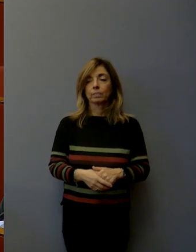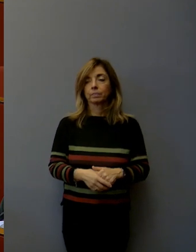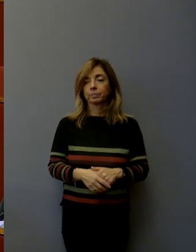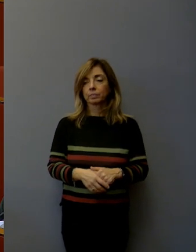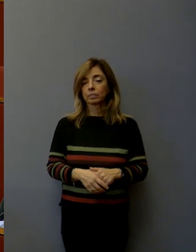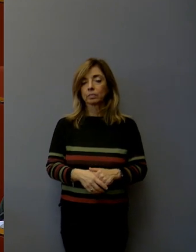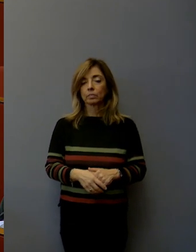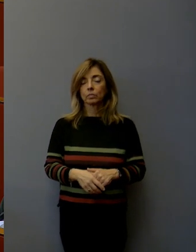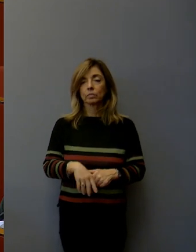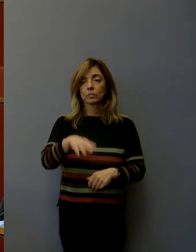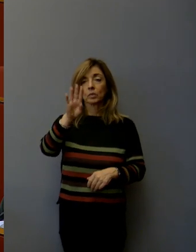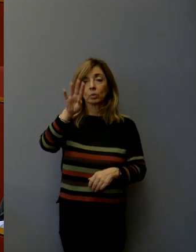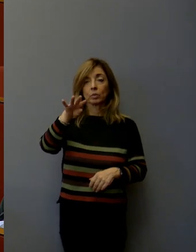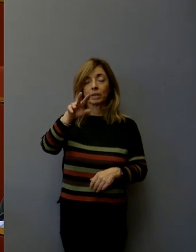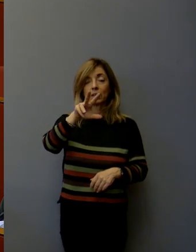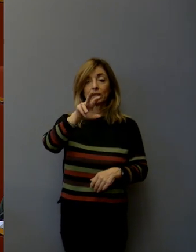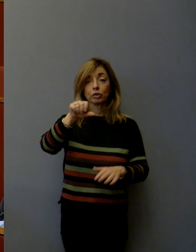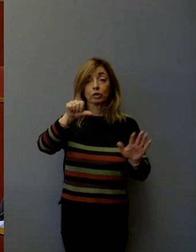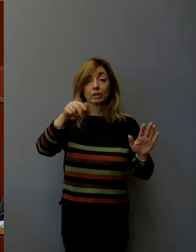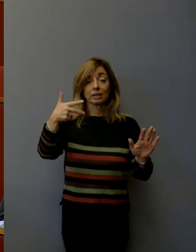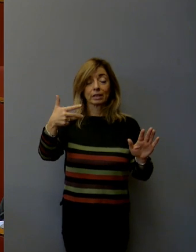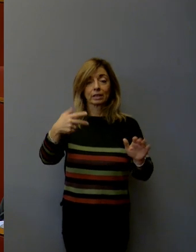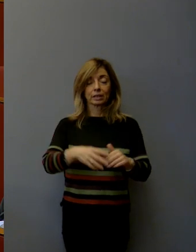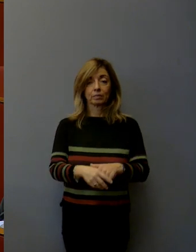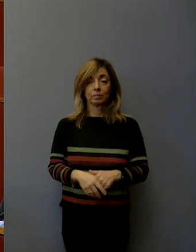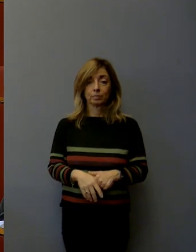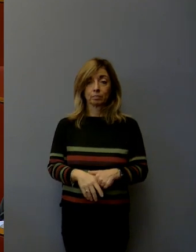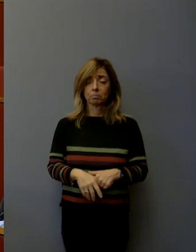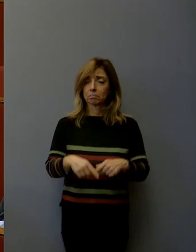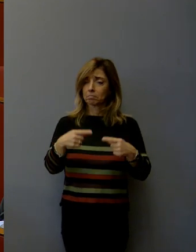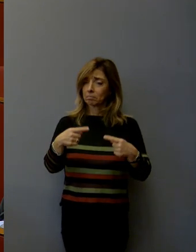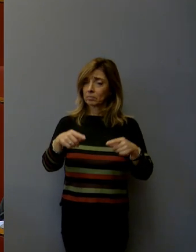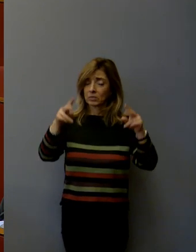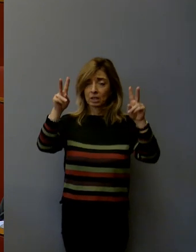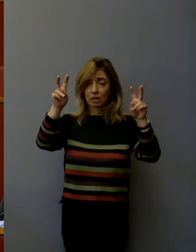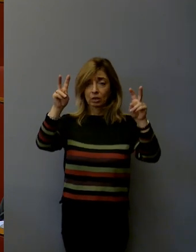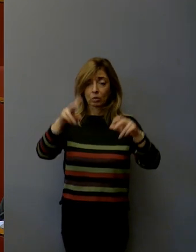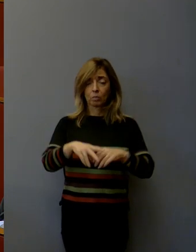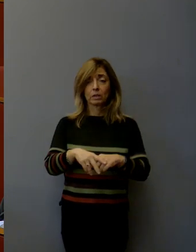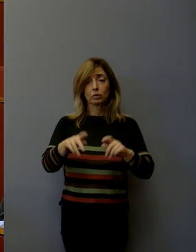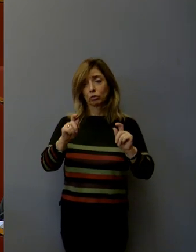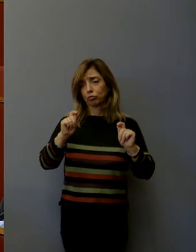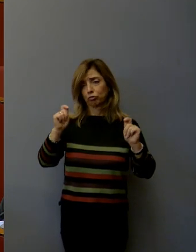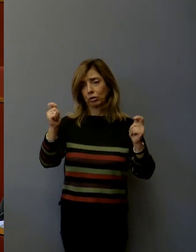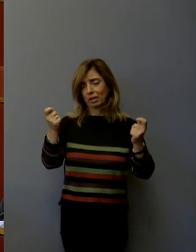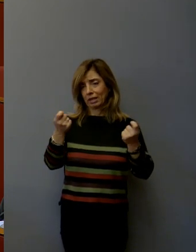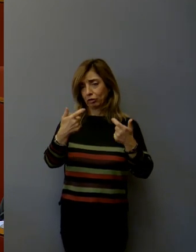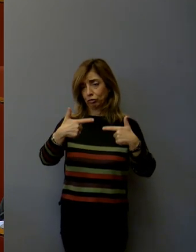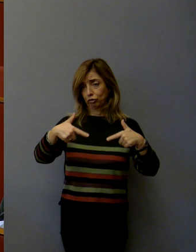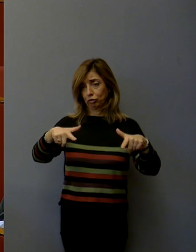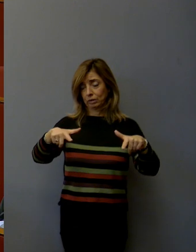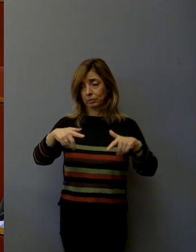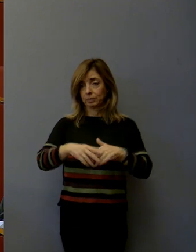o 4.363 anche questo è un come dire un tema generale della città